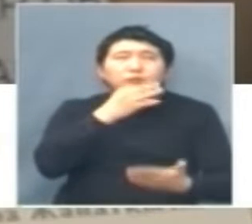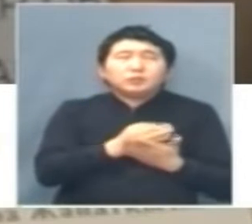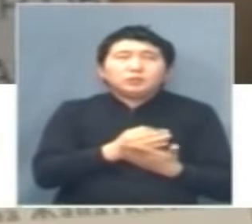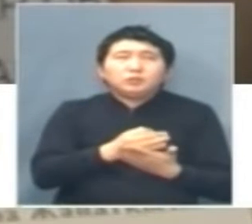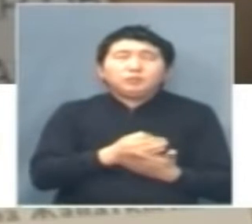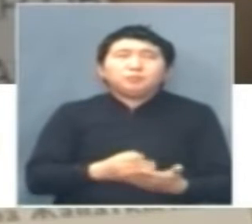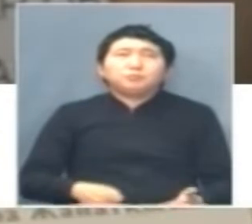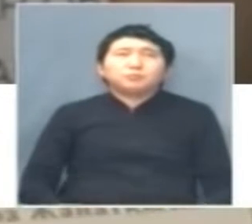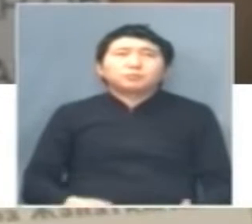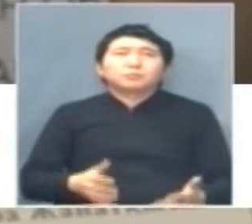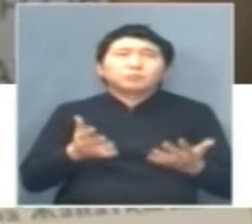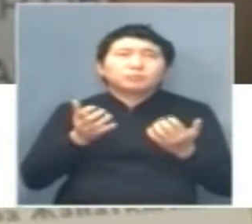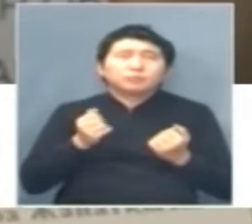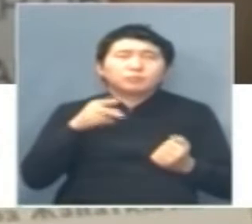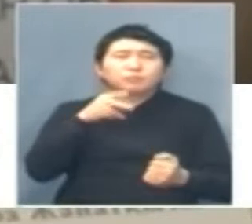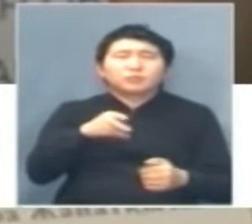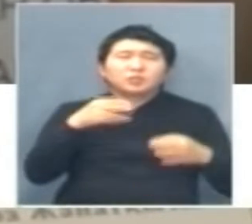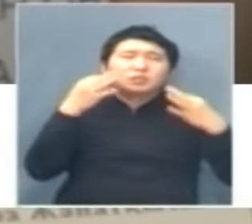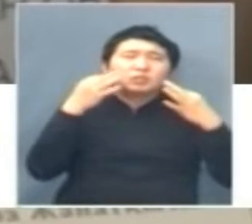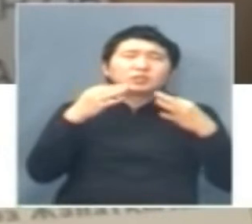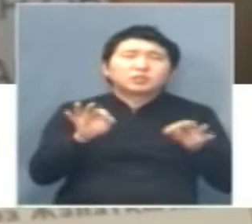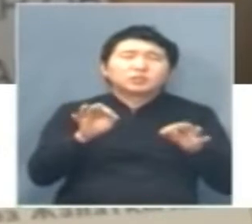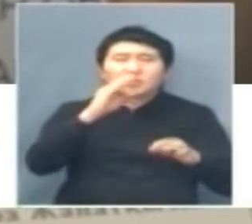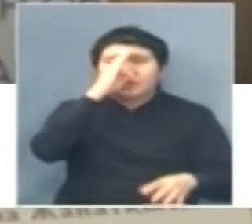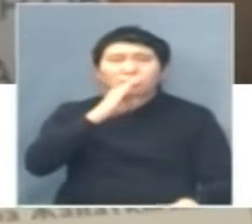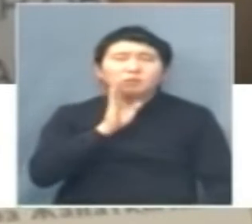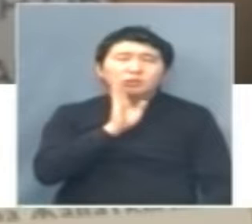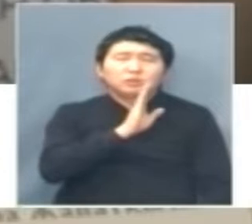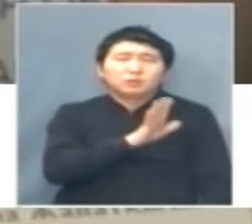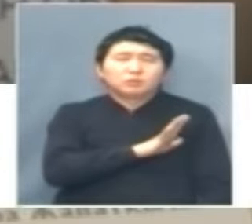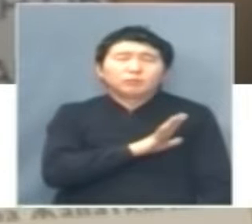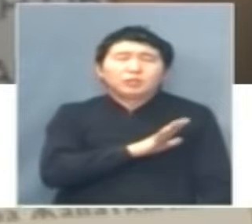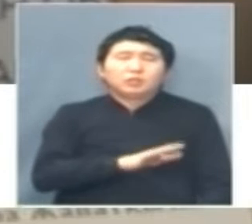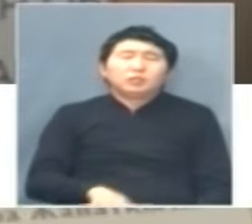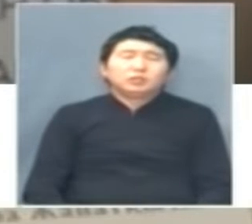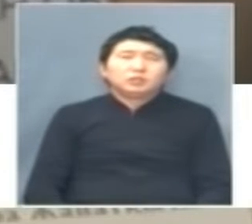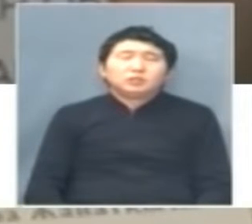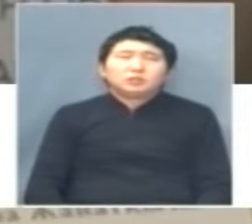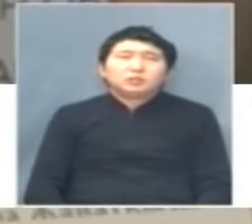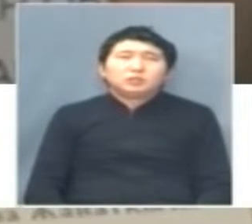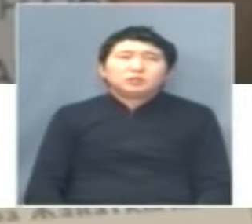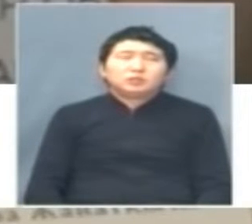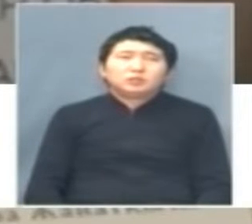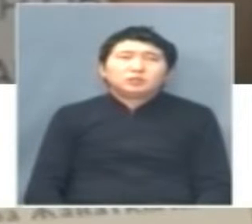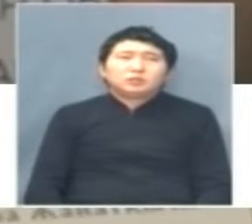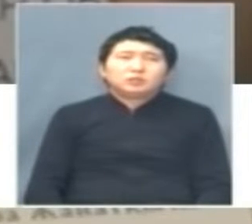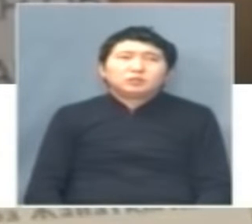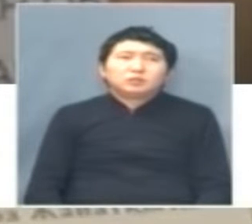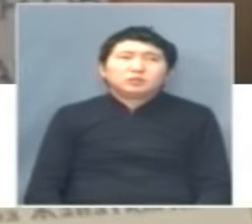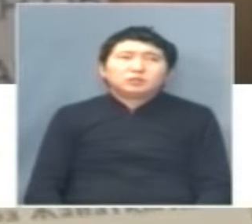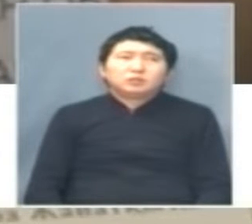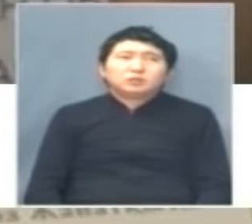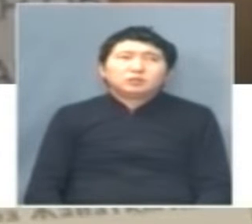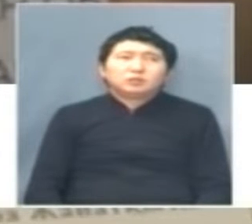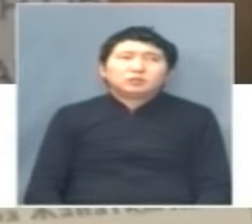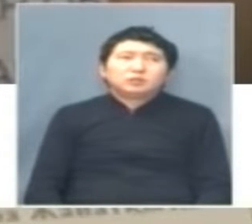получили согласие. Мы думаем, что мы планомерно будем проводить эту работу, но и все равно мы будем вакцинировать детей только с